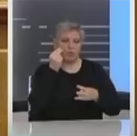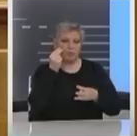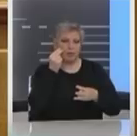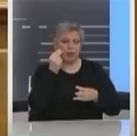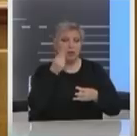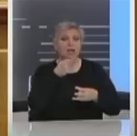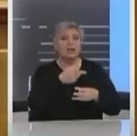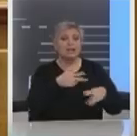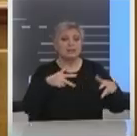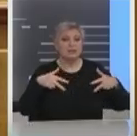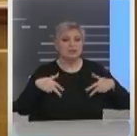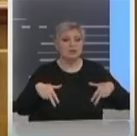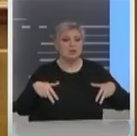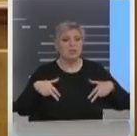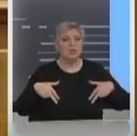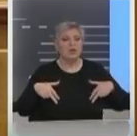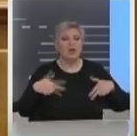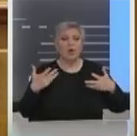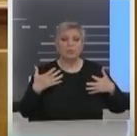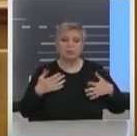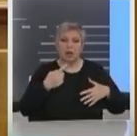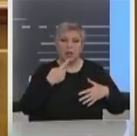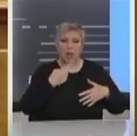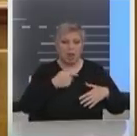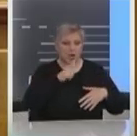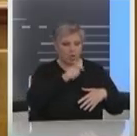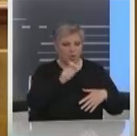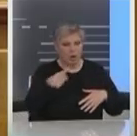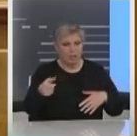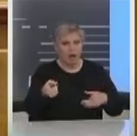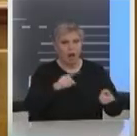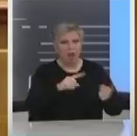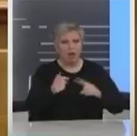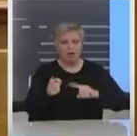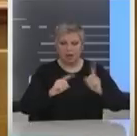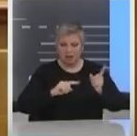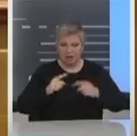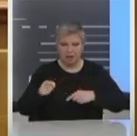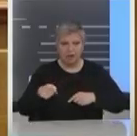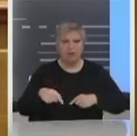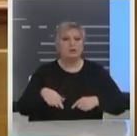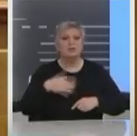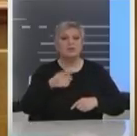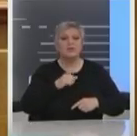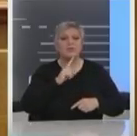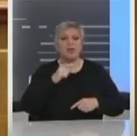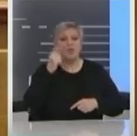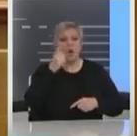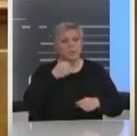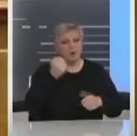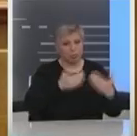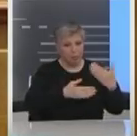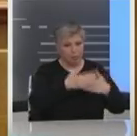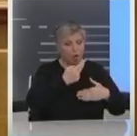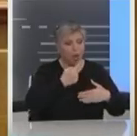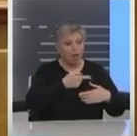κυβέρνηση οπερέτα, που άλλα λέει ο ένας και άλλα λέει ο άλλος και συχνά το ίδιο πρόσωπο. Άλλα λέει το πρωί